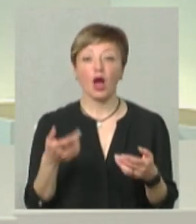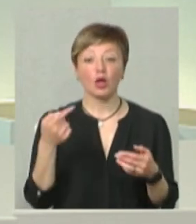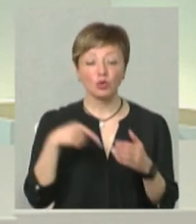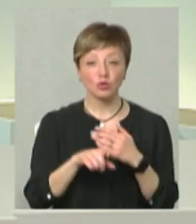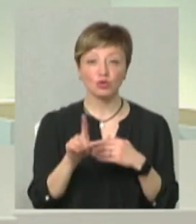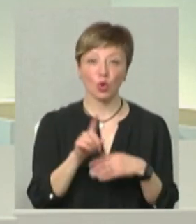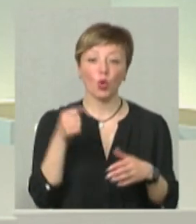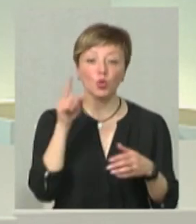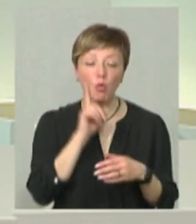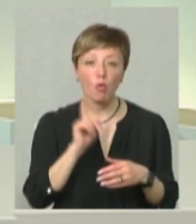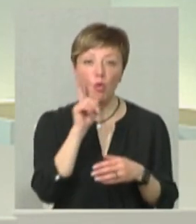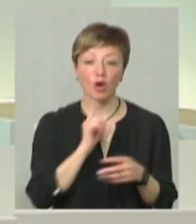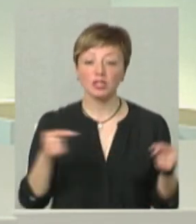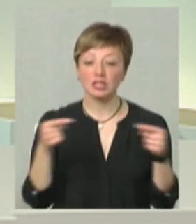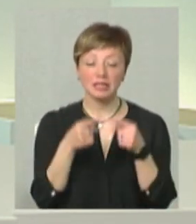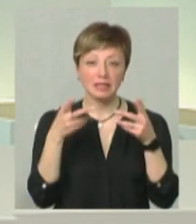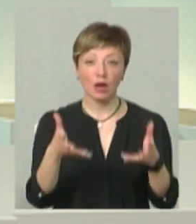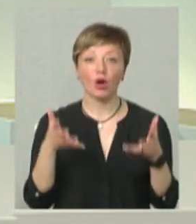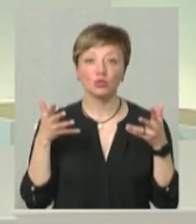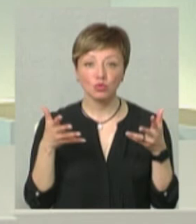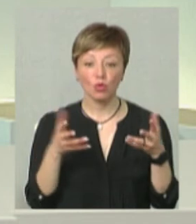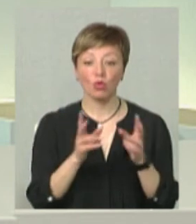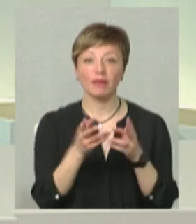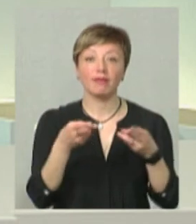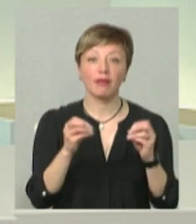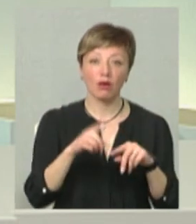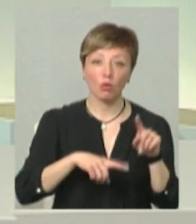що допоки чітко не встановиться її статус,